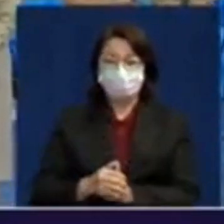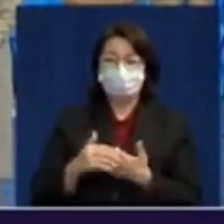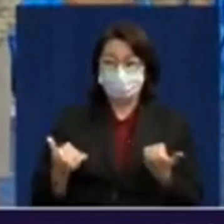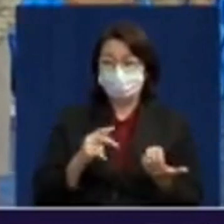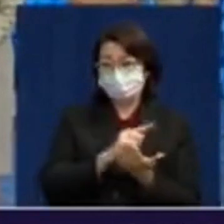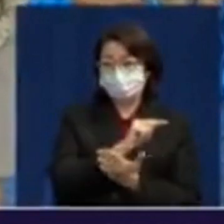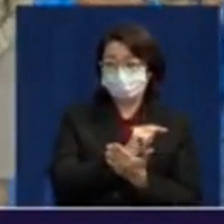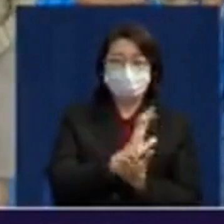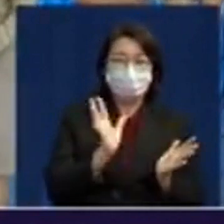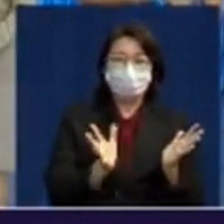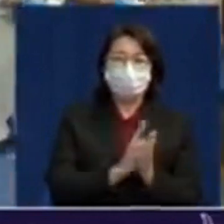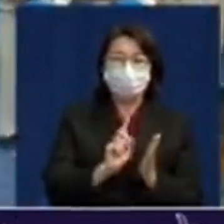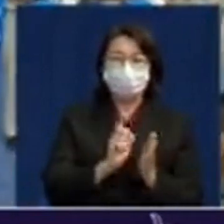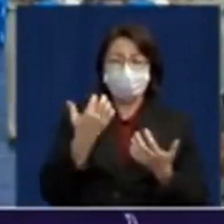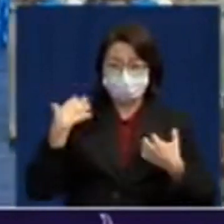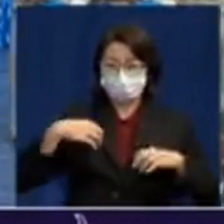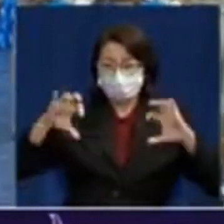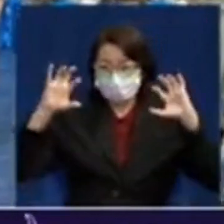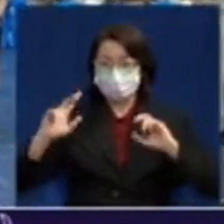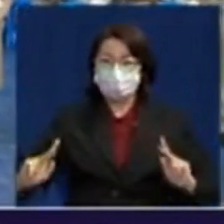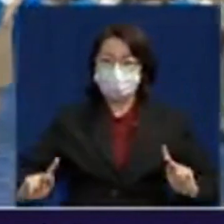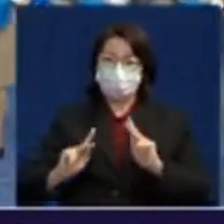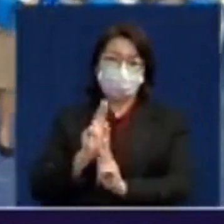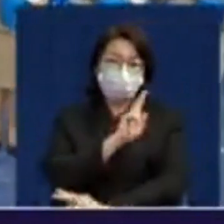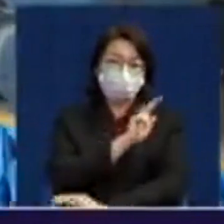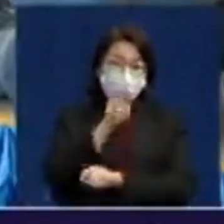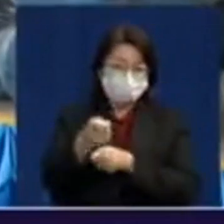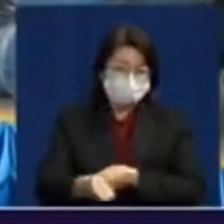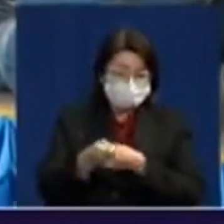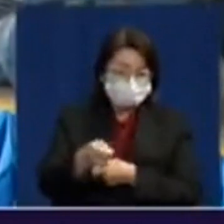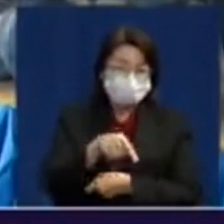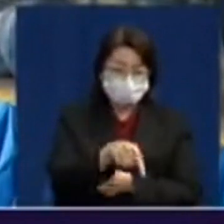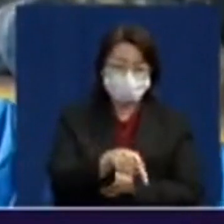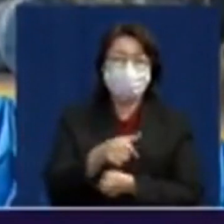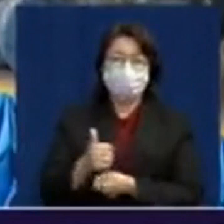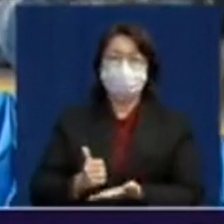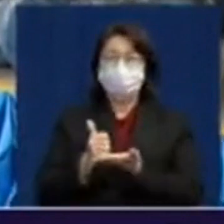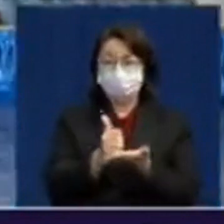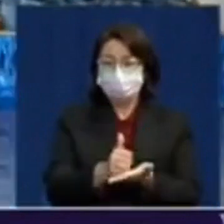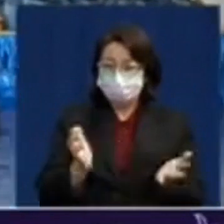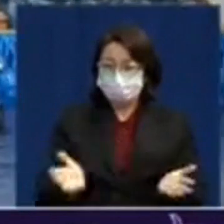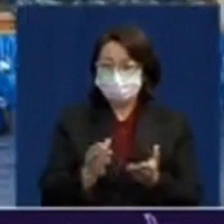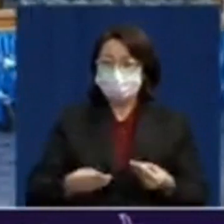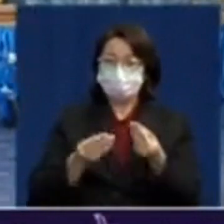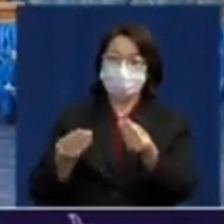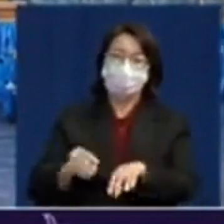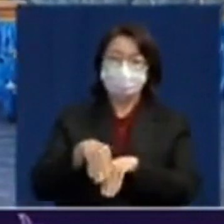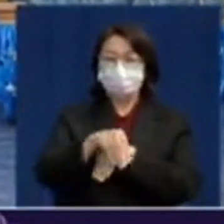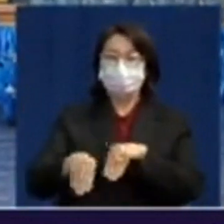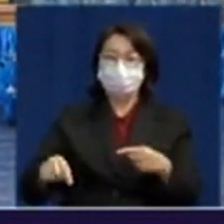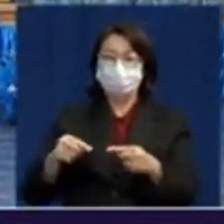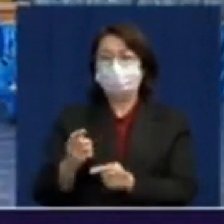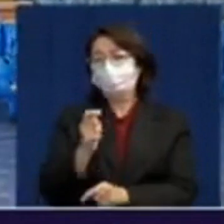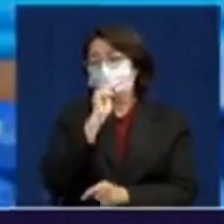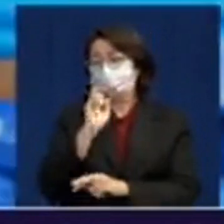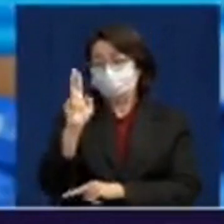ได้ร่วมกับหน่วยงานสังกัดกระทรวงเกษตรและสหกรณ์ได้ดำเนินงานโครงการเกษตรเพื่ออาหารกลางวันตามแนวพระราชดำริของ